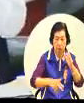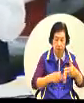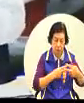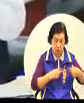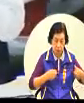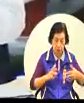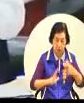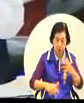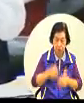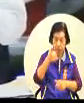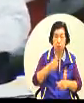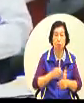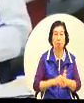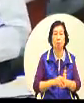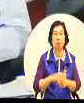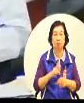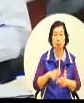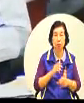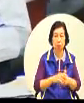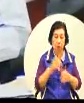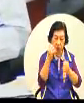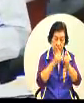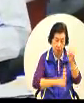我是历史系毕业的，